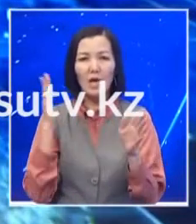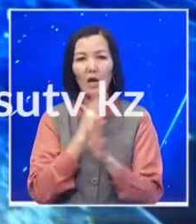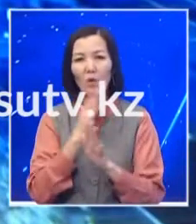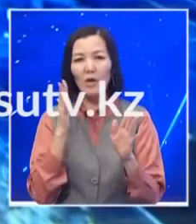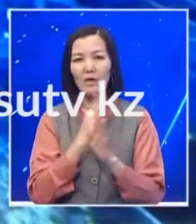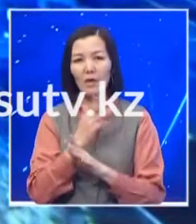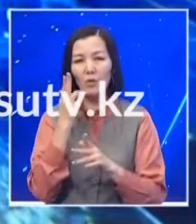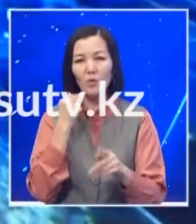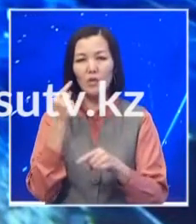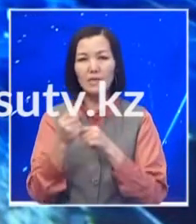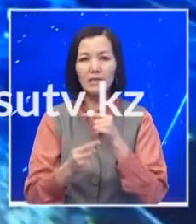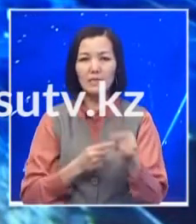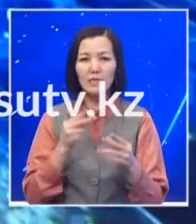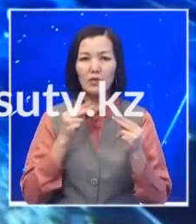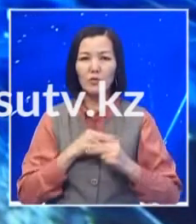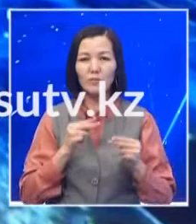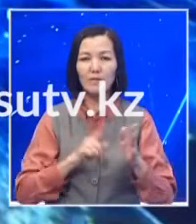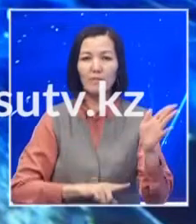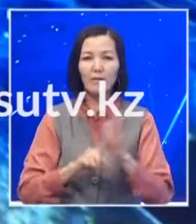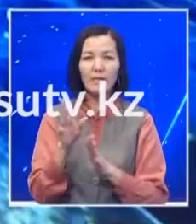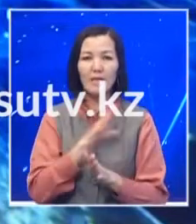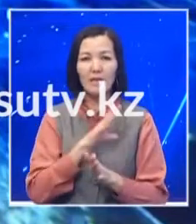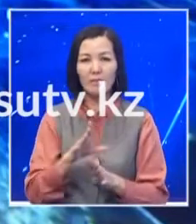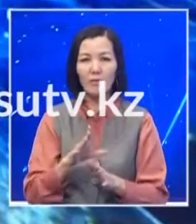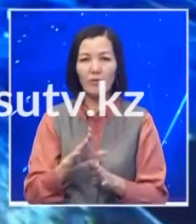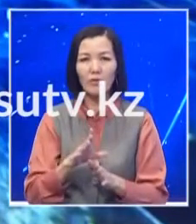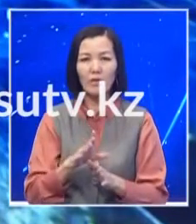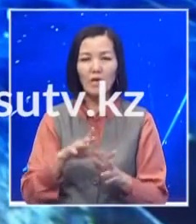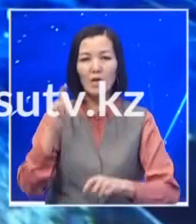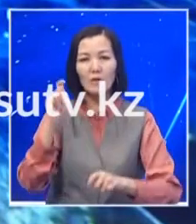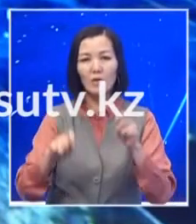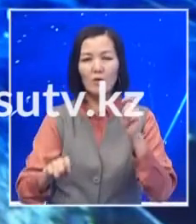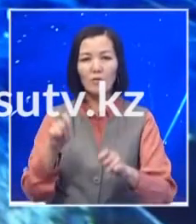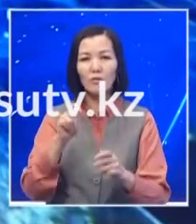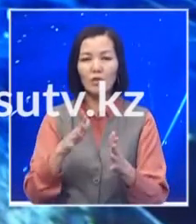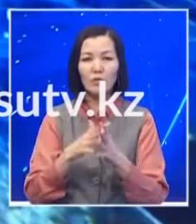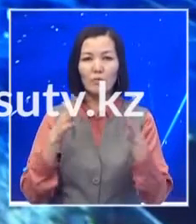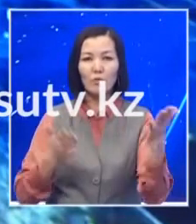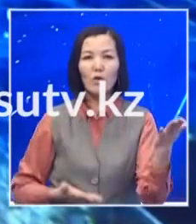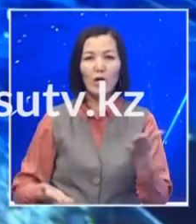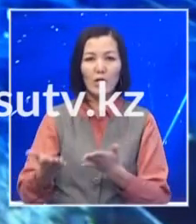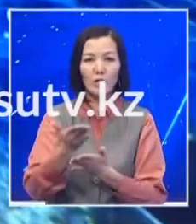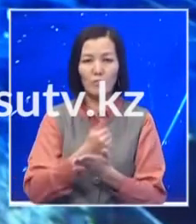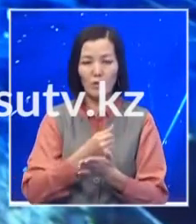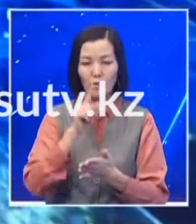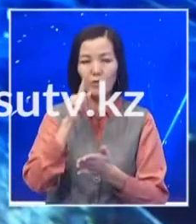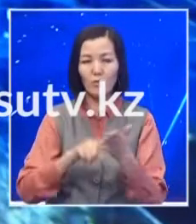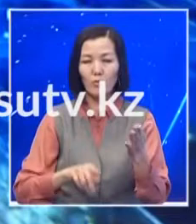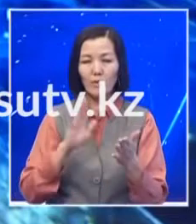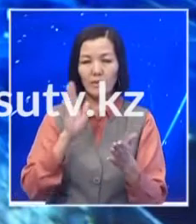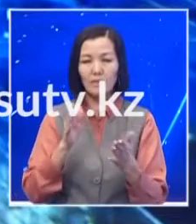сай ұстап отыр. Ауарайы қолайсығына дихандар жұмысқа кірес алмай отыр. Бірақ олары бұл жауын шашын, бұл өнім